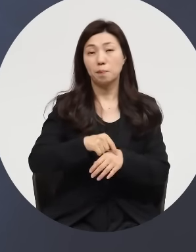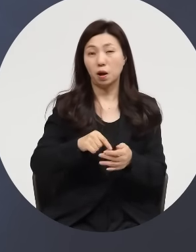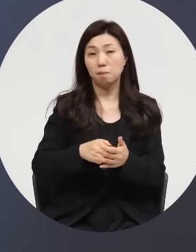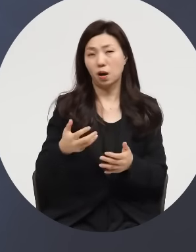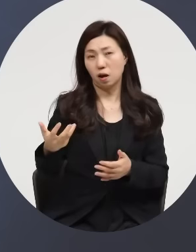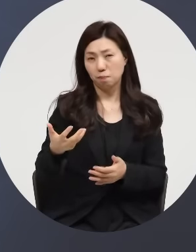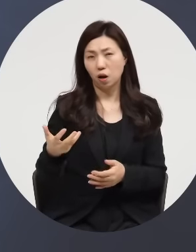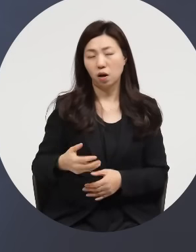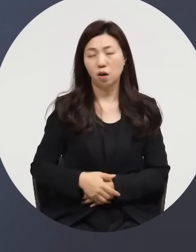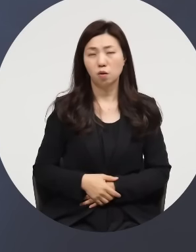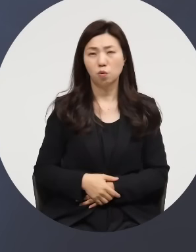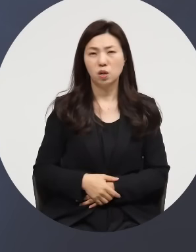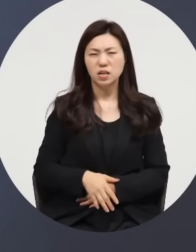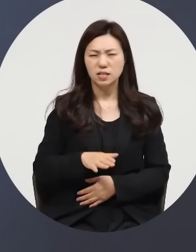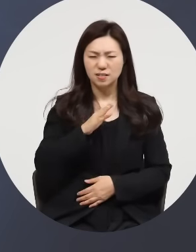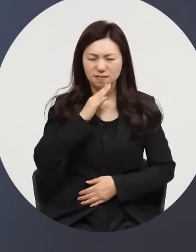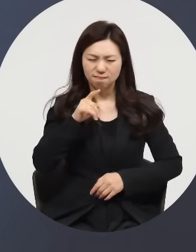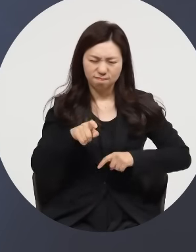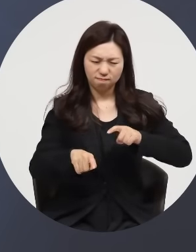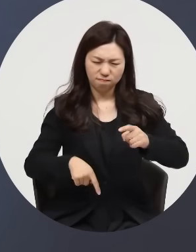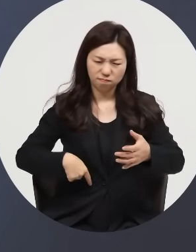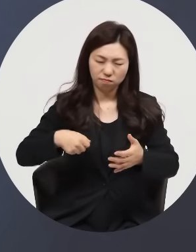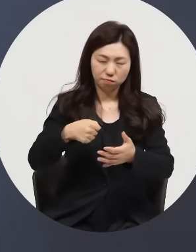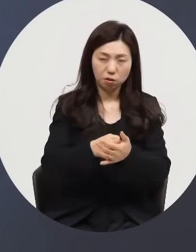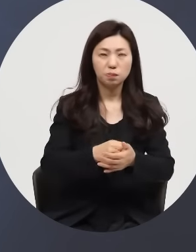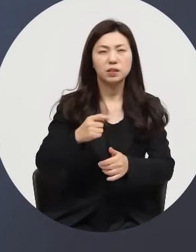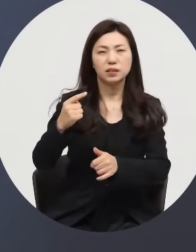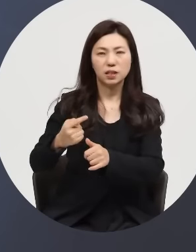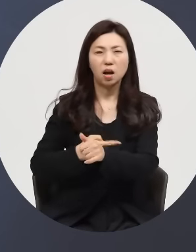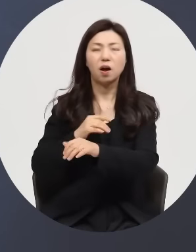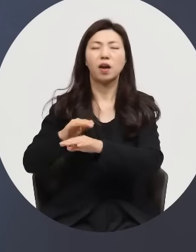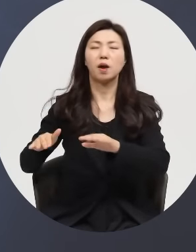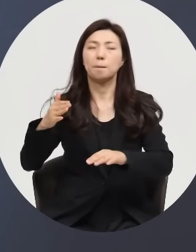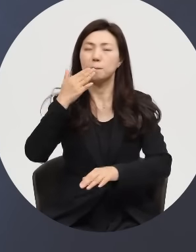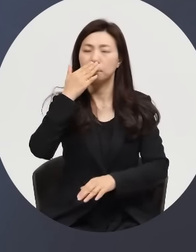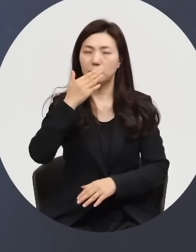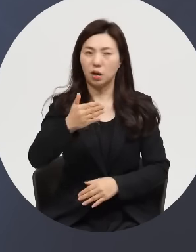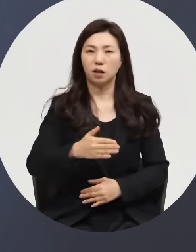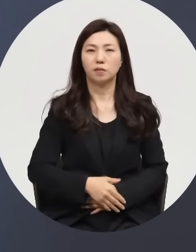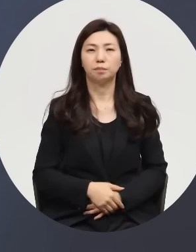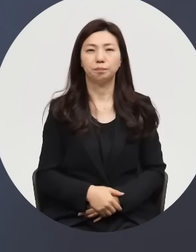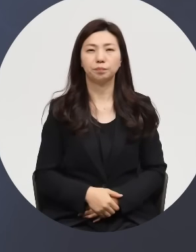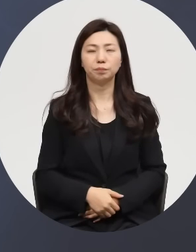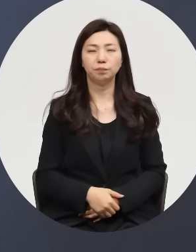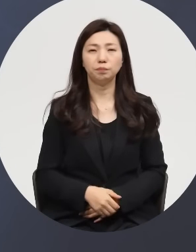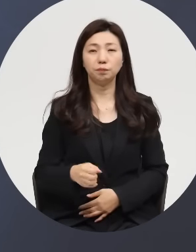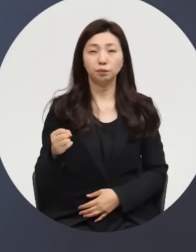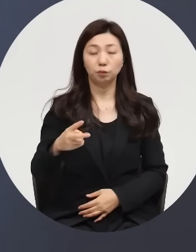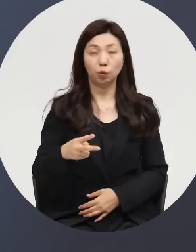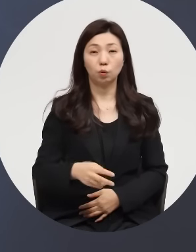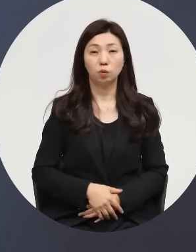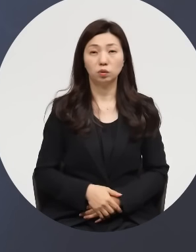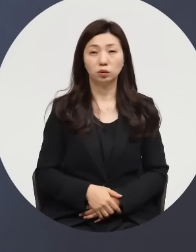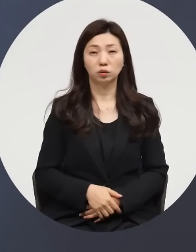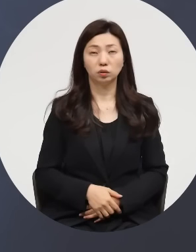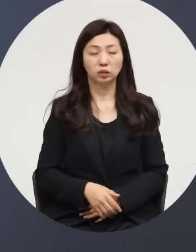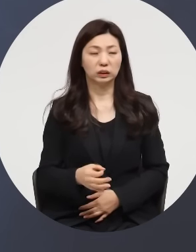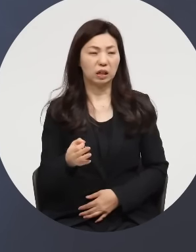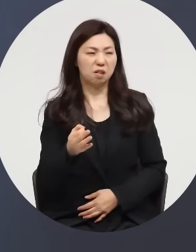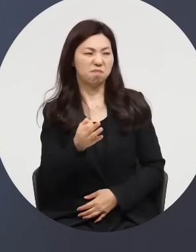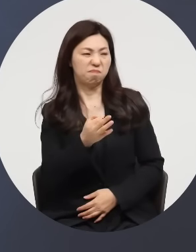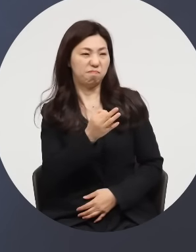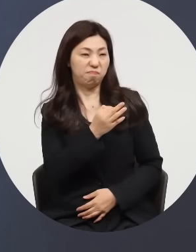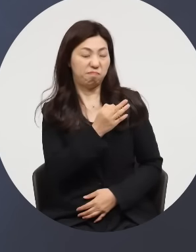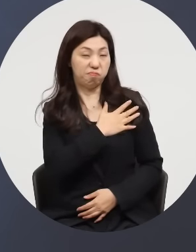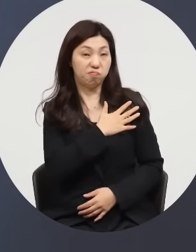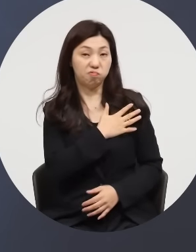아프지. 딱 그냥 해버리면 다 저절로 해결이 돼요. 그리고 또 뭐 재물 가지고